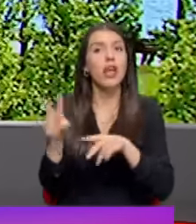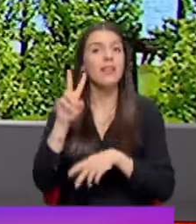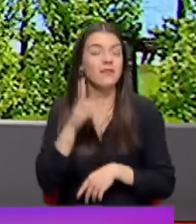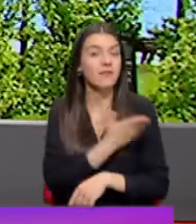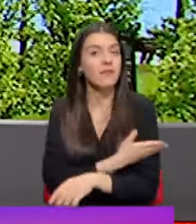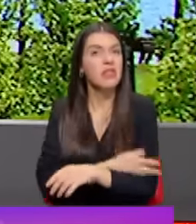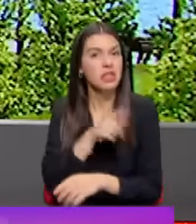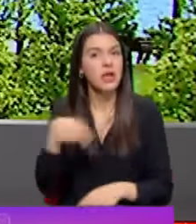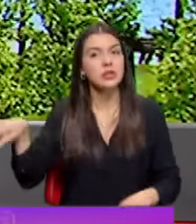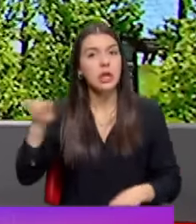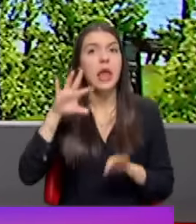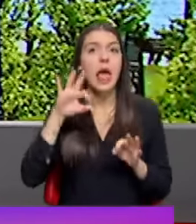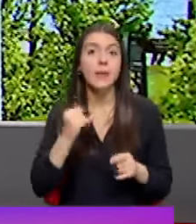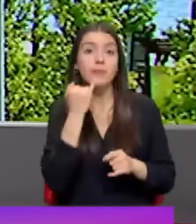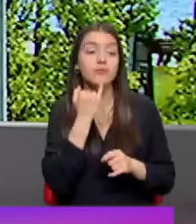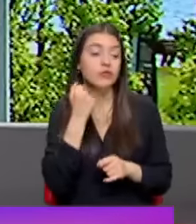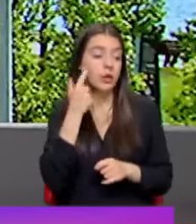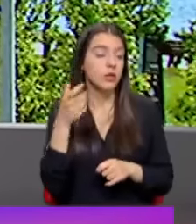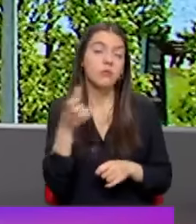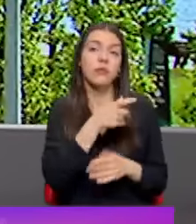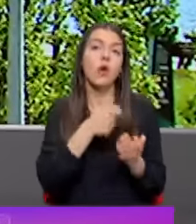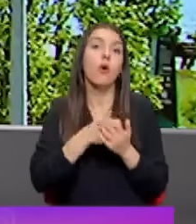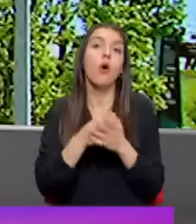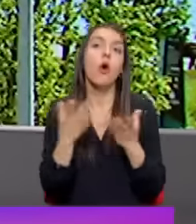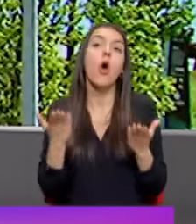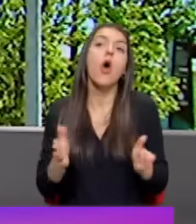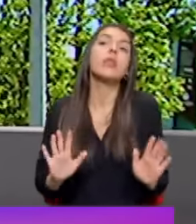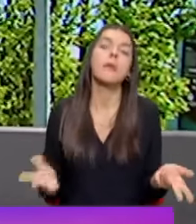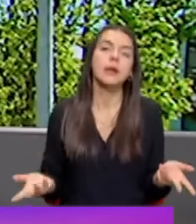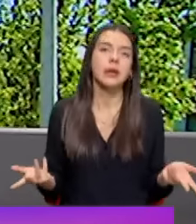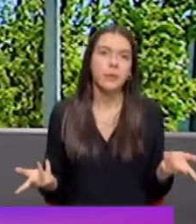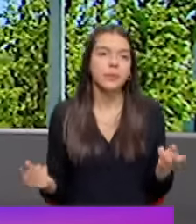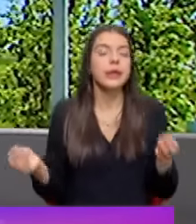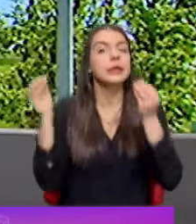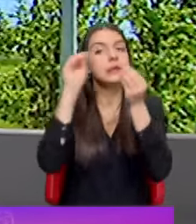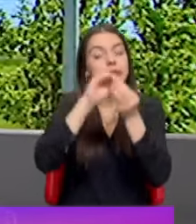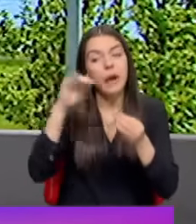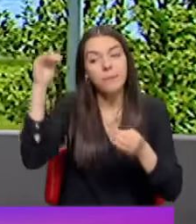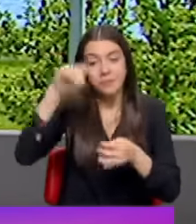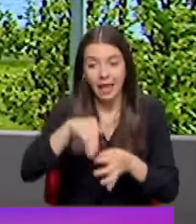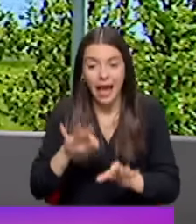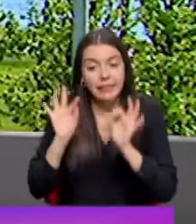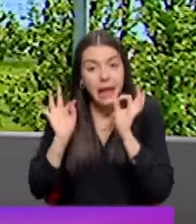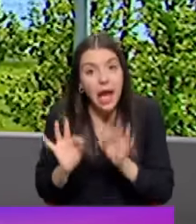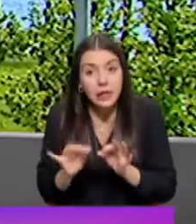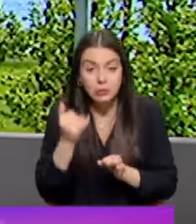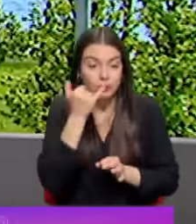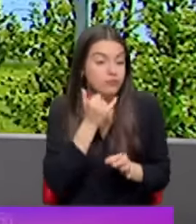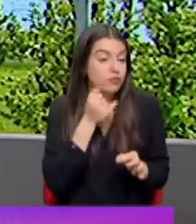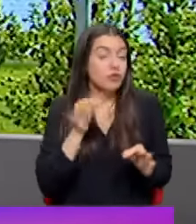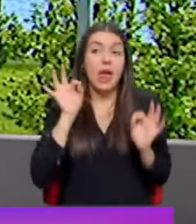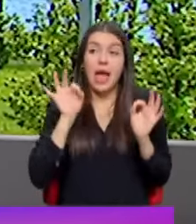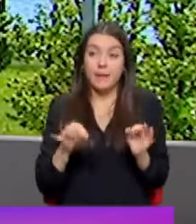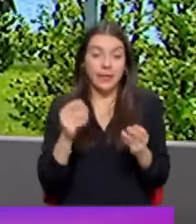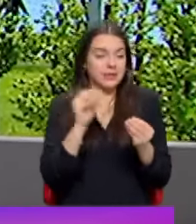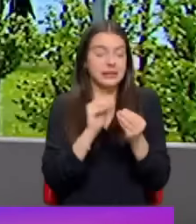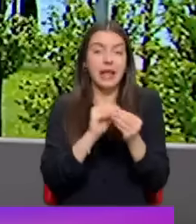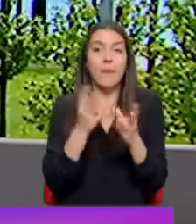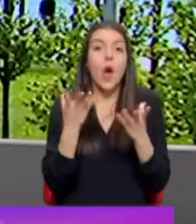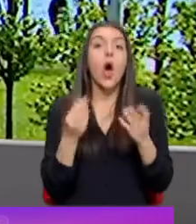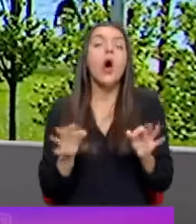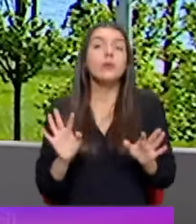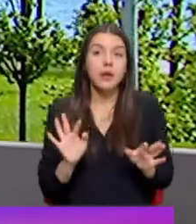anında müşteriye yansıtmazlar diyor. İşte yani zam geldiği an anında müşteriye yansıtmayan